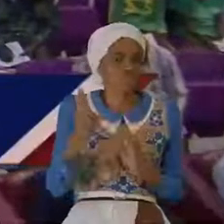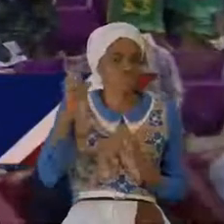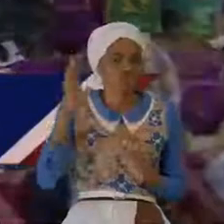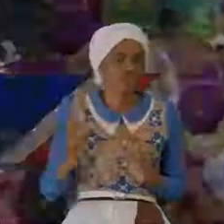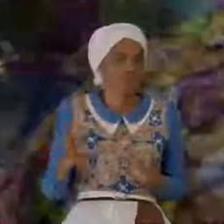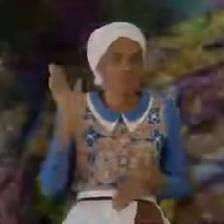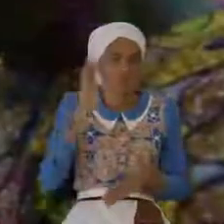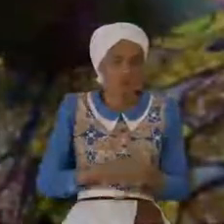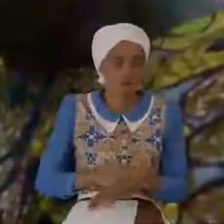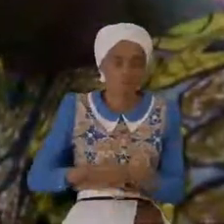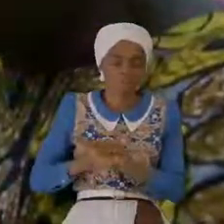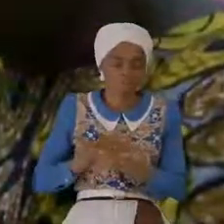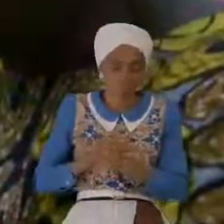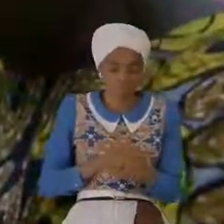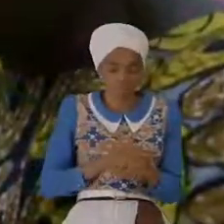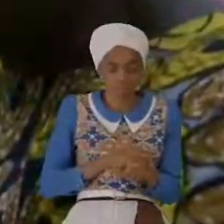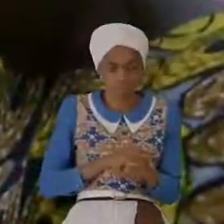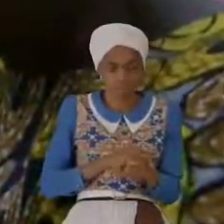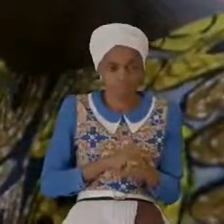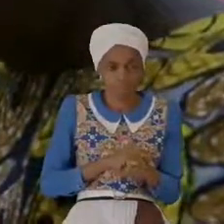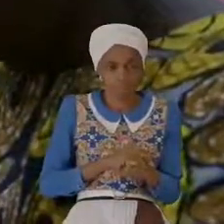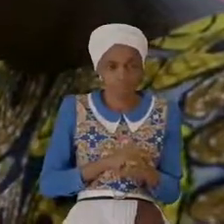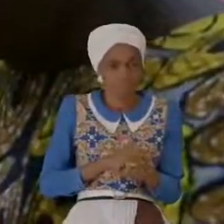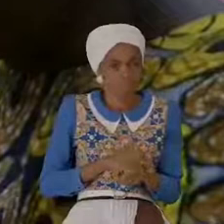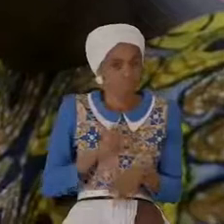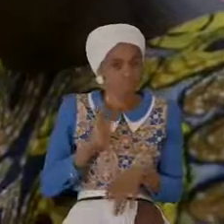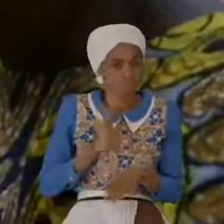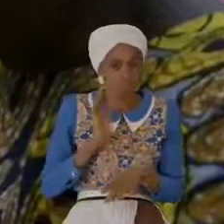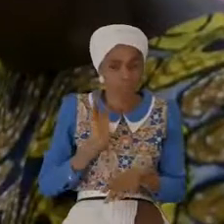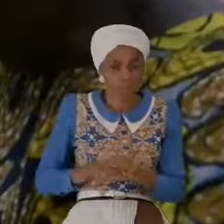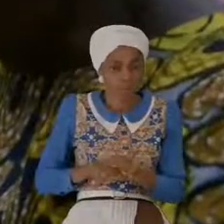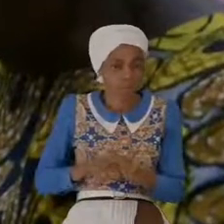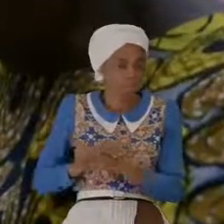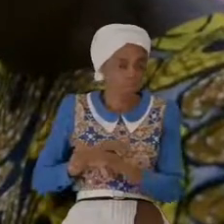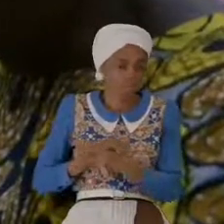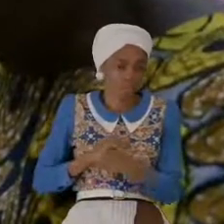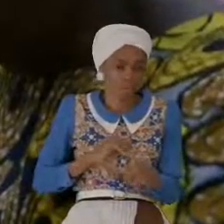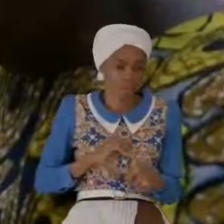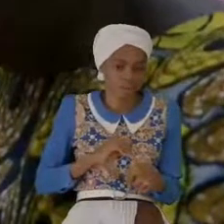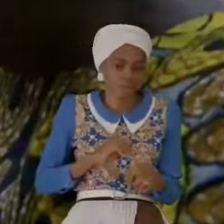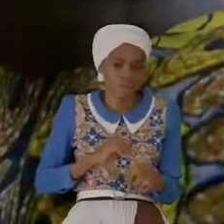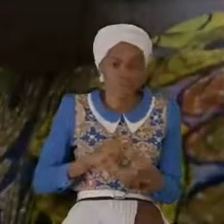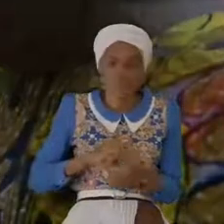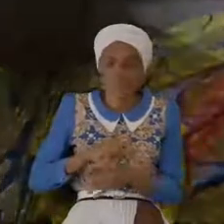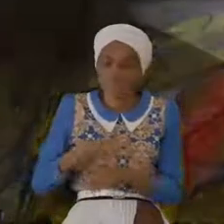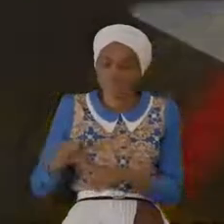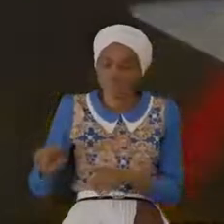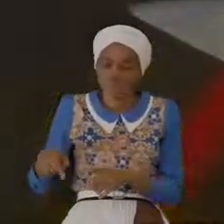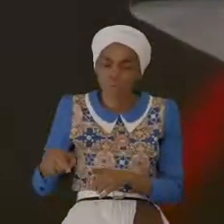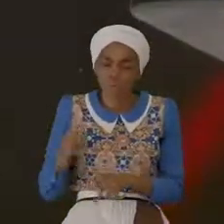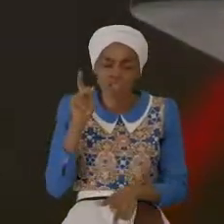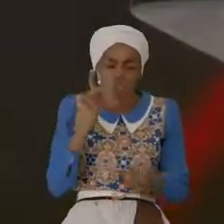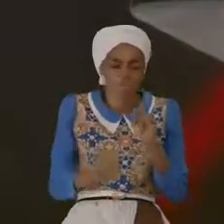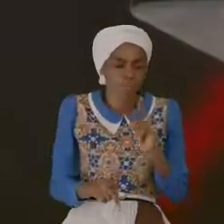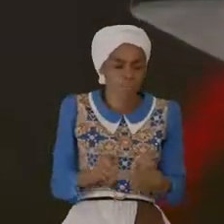Dieu. Sévérité. Oui, ces Juifs, sévérité